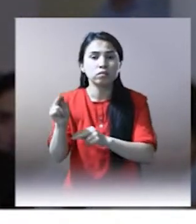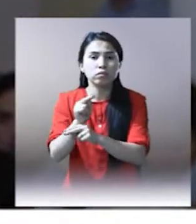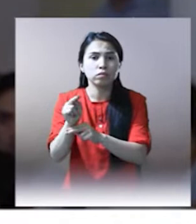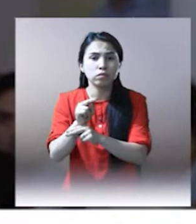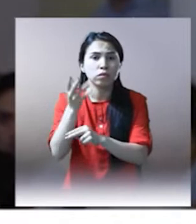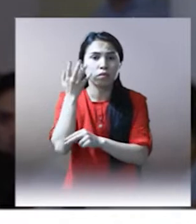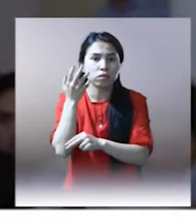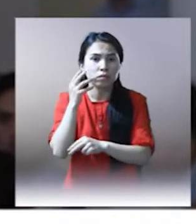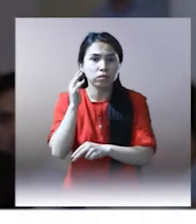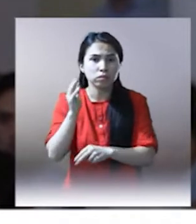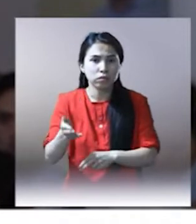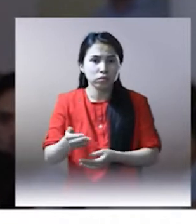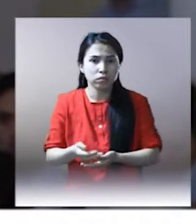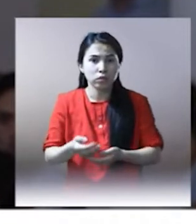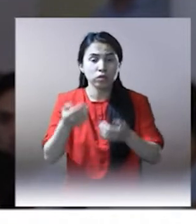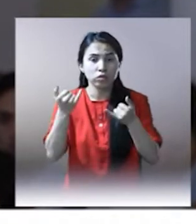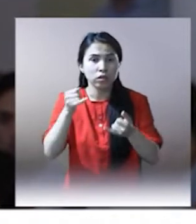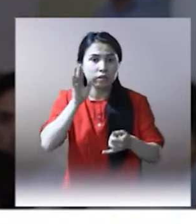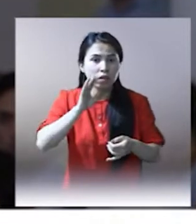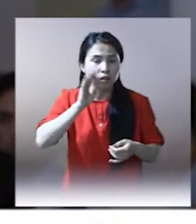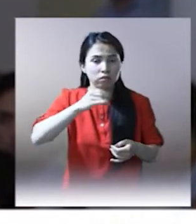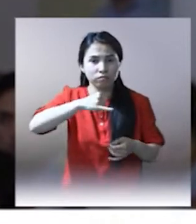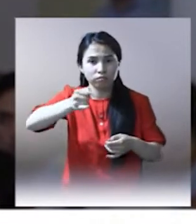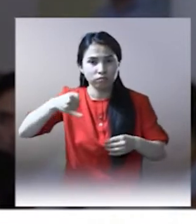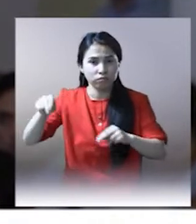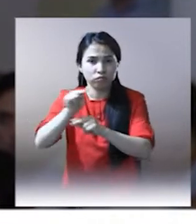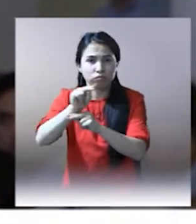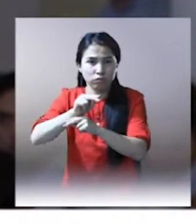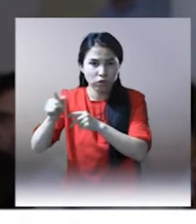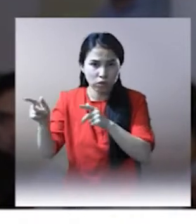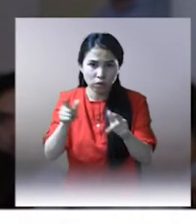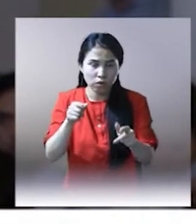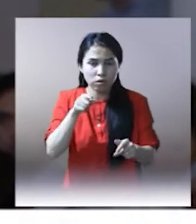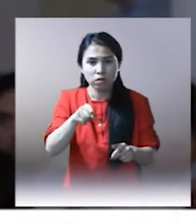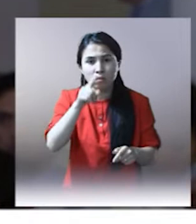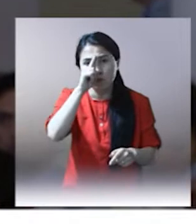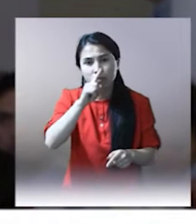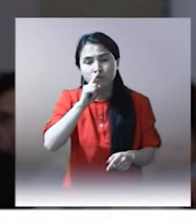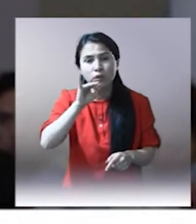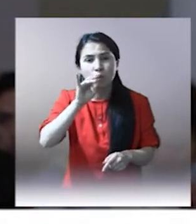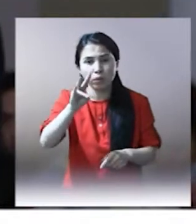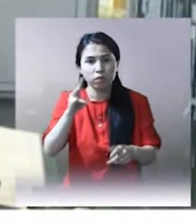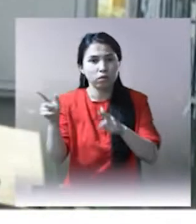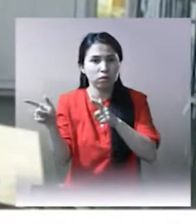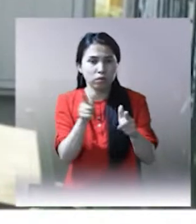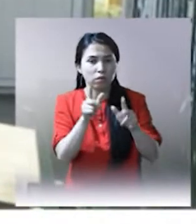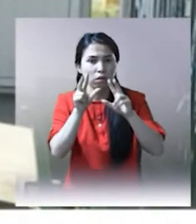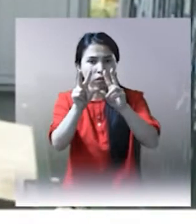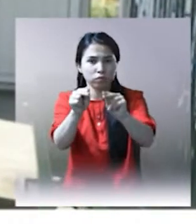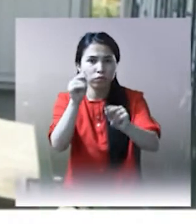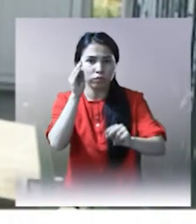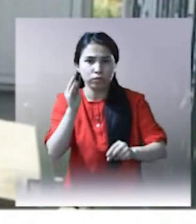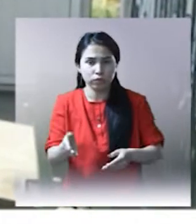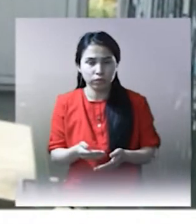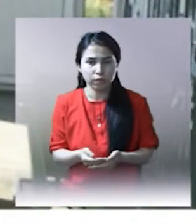Қашан? Қазір водопровод бітіреміз ғой, соның осы айда осы мына апасын істеп береміз, апасы біздікі болды. Бір жағымды